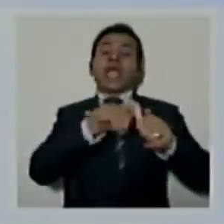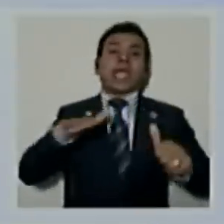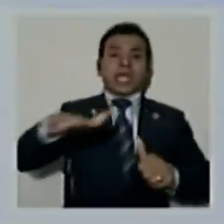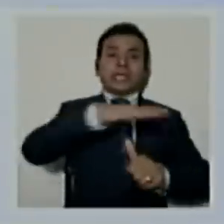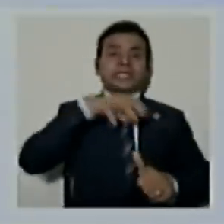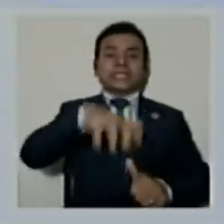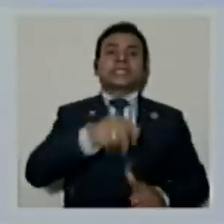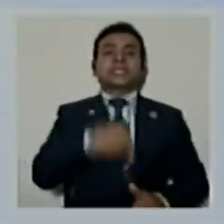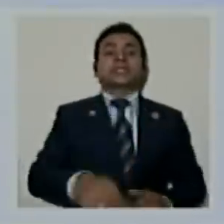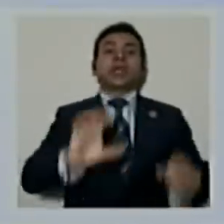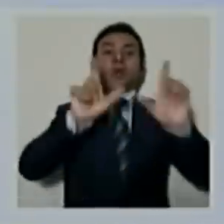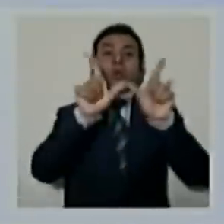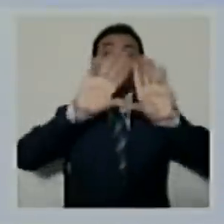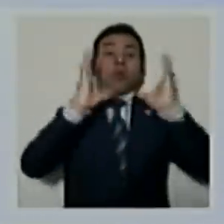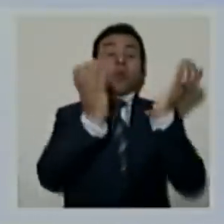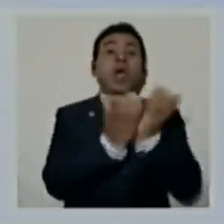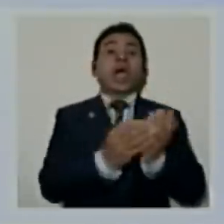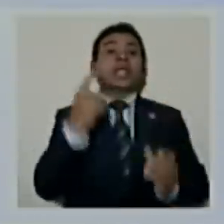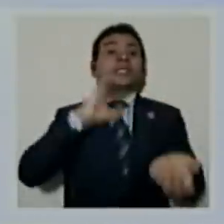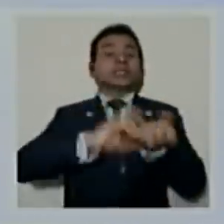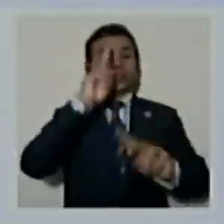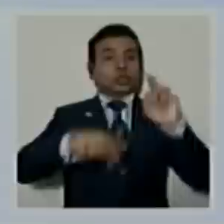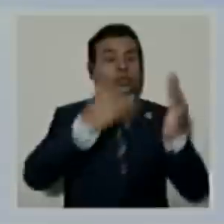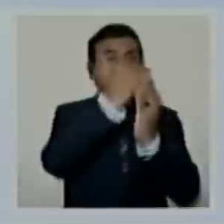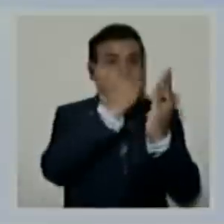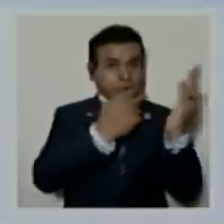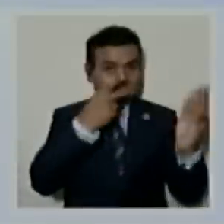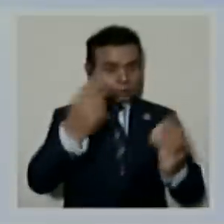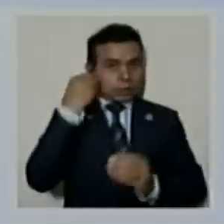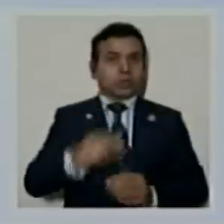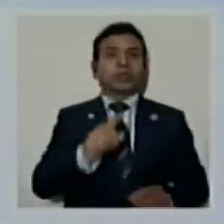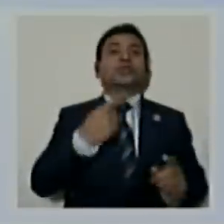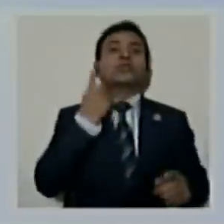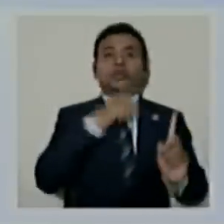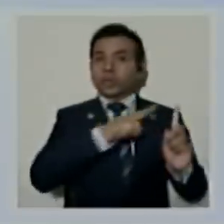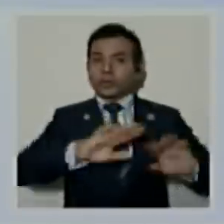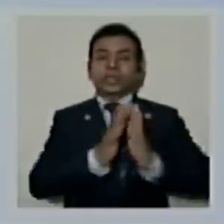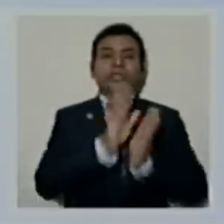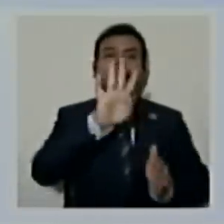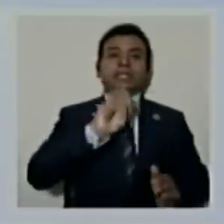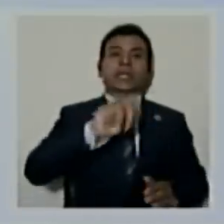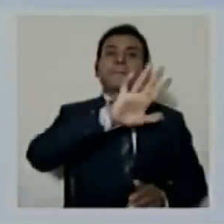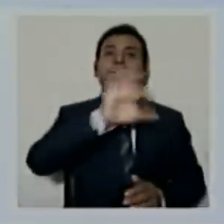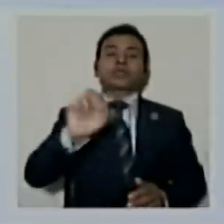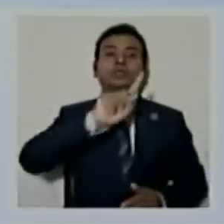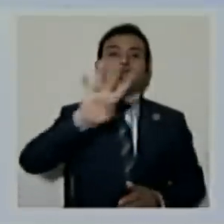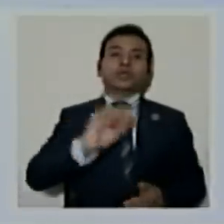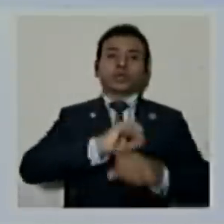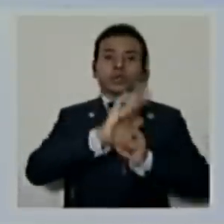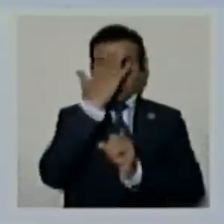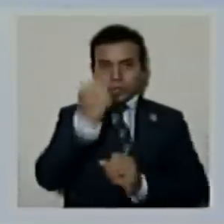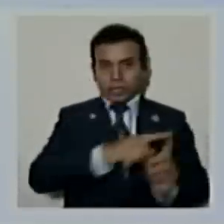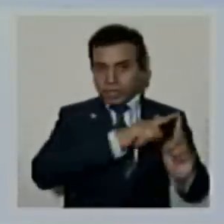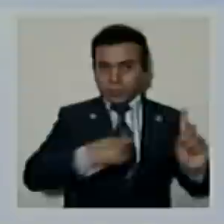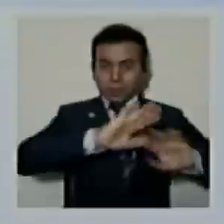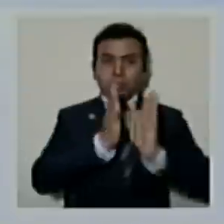এই ছিল বাংলাদেশের কোভিড-19 বিষয়ক পরিস্থিতি। আমরা দক্ষিণ পূর্ব এশিয়ার পরিস্থিতি যেটা বিশ্ব স্বাস্থ্য সংস্থা সিচুয়েশন রিপোর্ট 9 মে